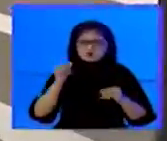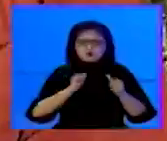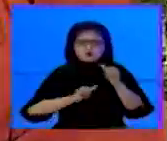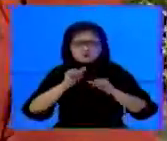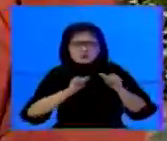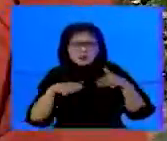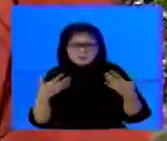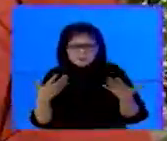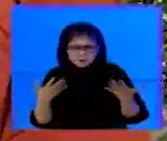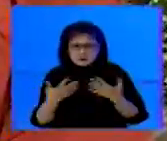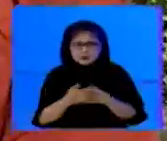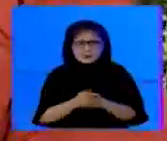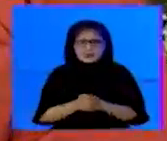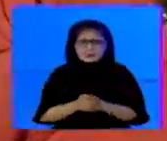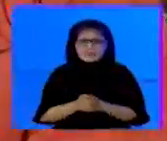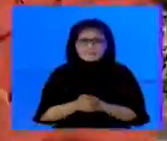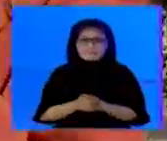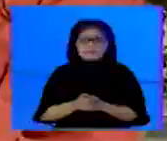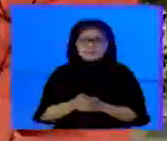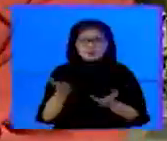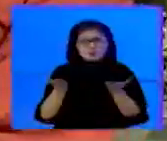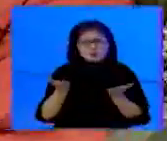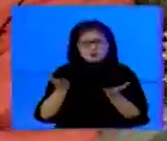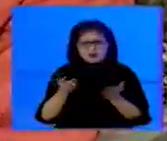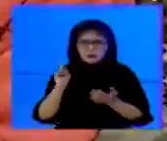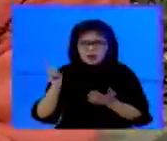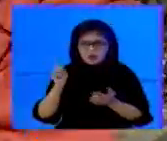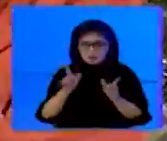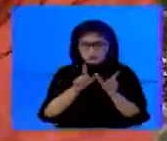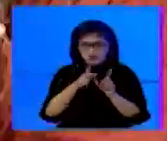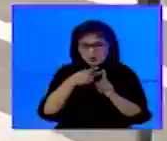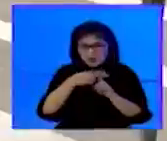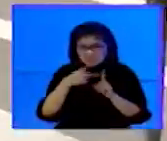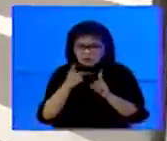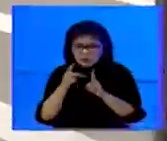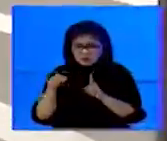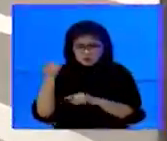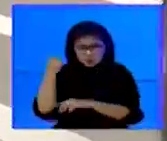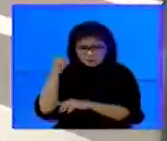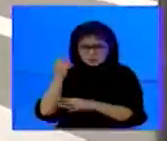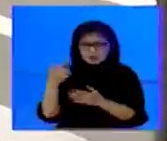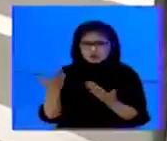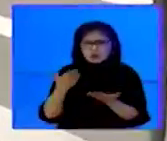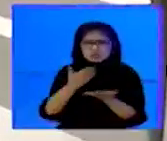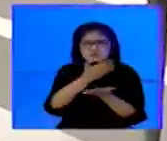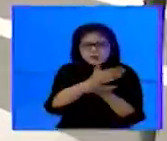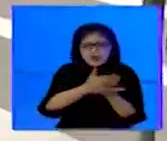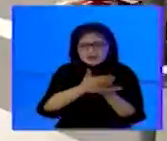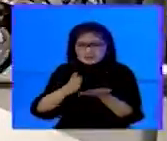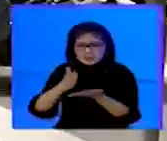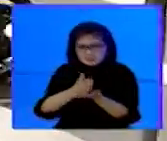Kak? Mungkin kalau emang nggak memungkinkan buat WFH terus, ya dibagi kloter ya itu yang namanya.